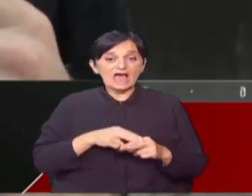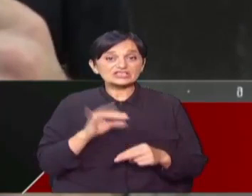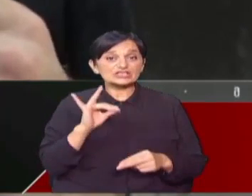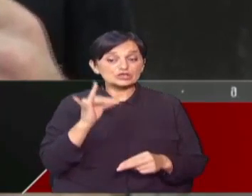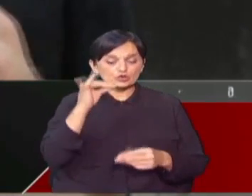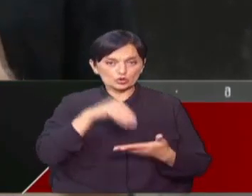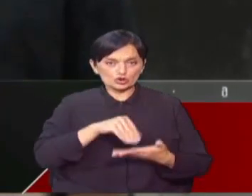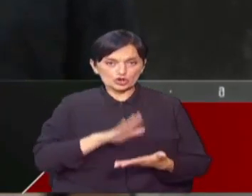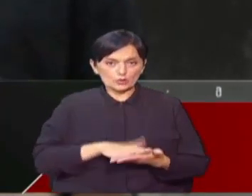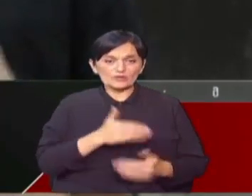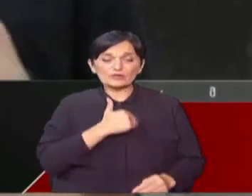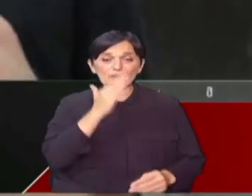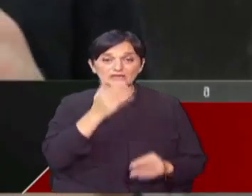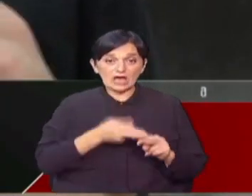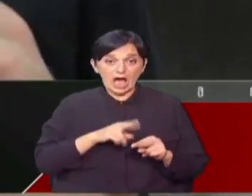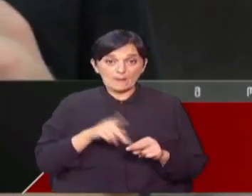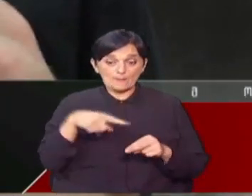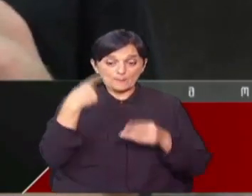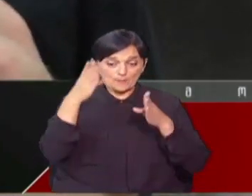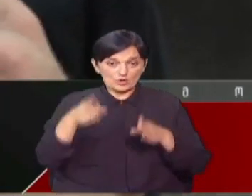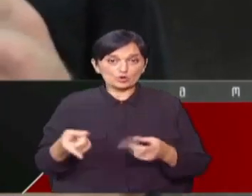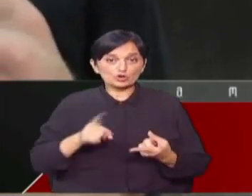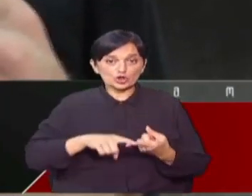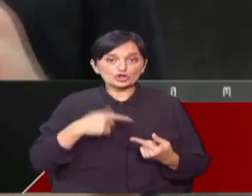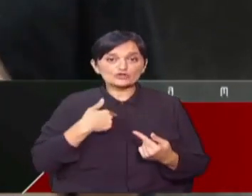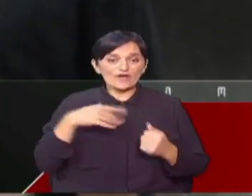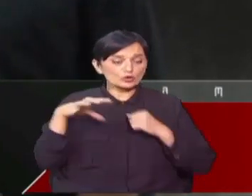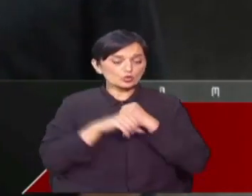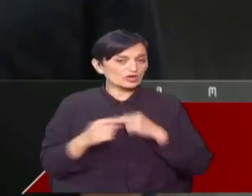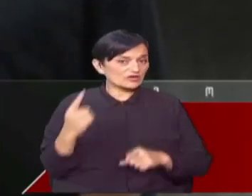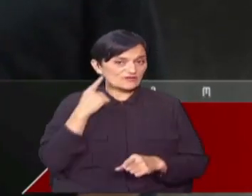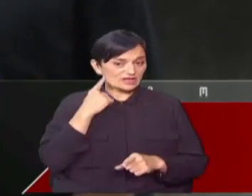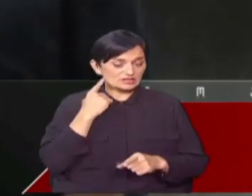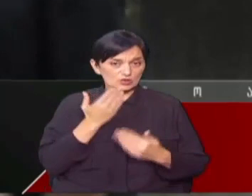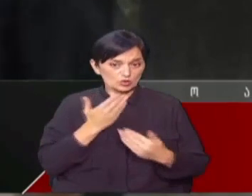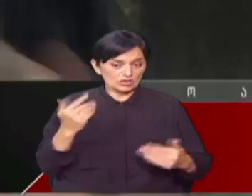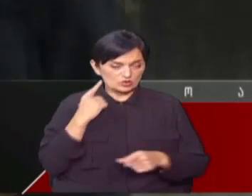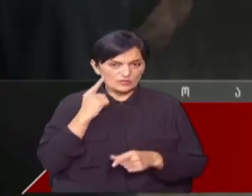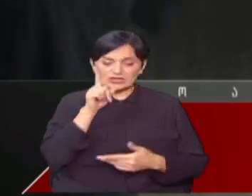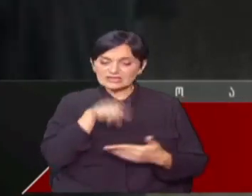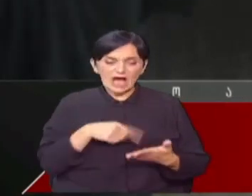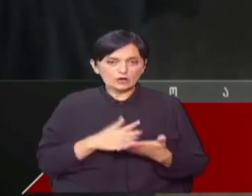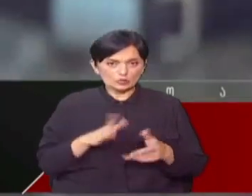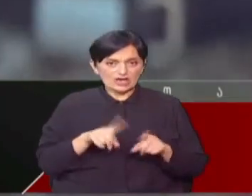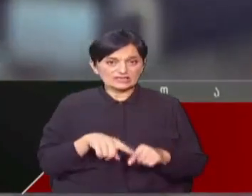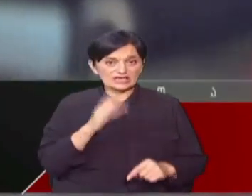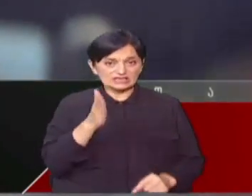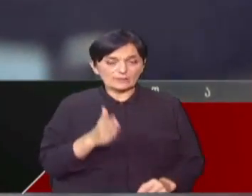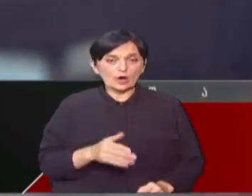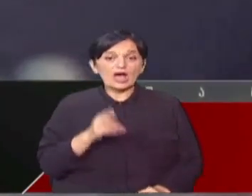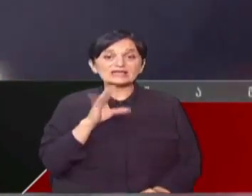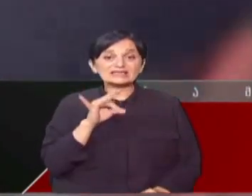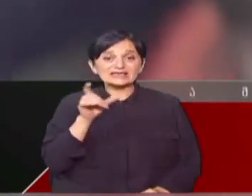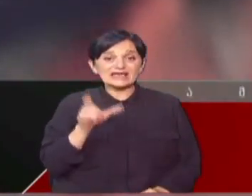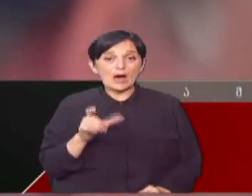ისტორიაში ჩაიწერება. ვიმედოვნებ, რომ ამ პიროვნების შესახებ ჩვენ უკანასკნელად გვესმის. თუმცა დარწმუნებული არ ვარ, რომ ასე იქნება.